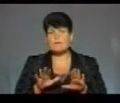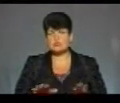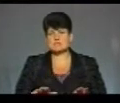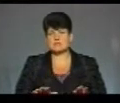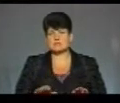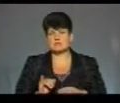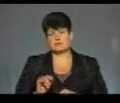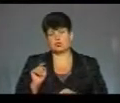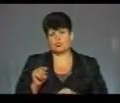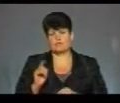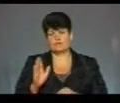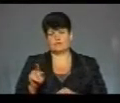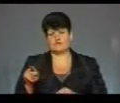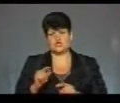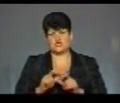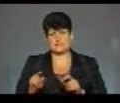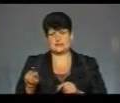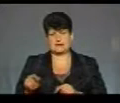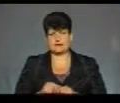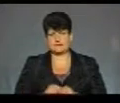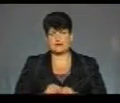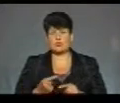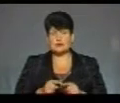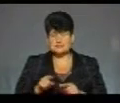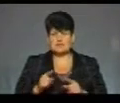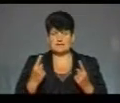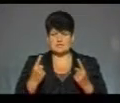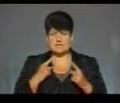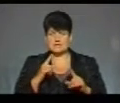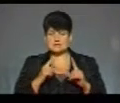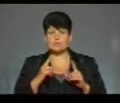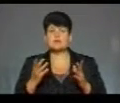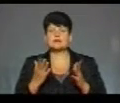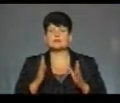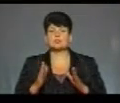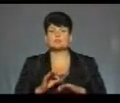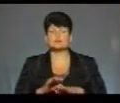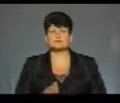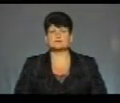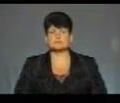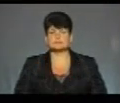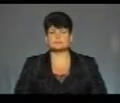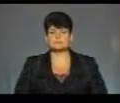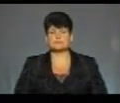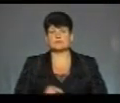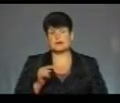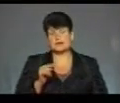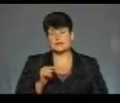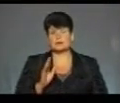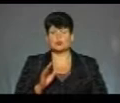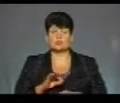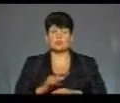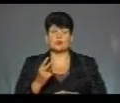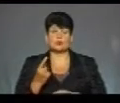і тому він буде в ту частину. От саме такі великі збори, з якою періодичністю відбуваються? Ну, такі, як правило, відбуваються раз